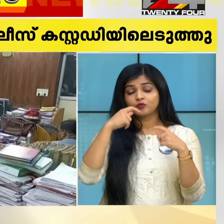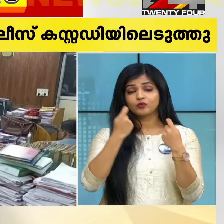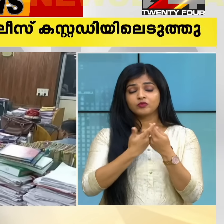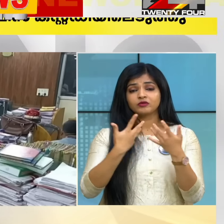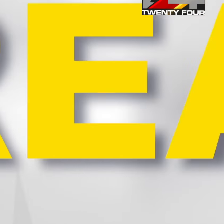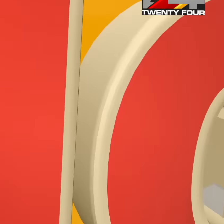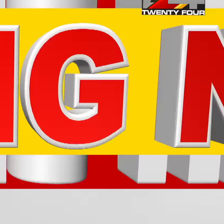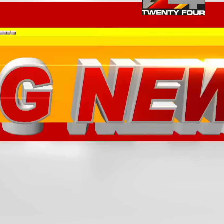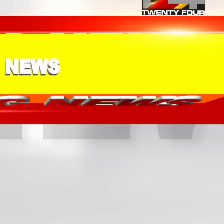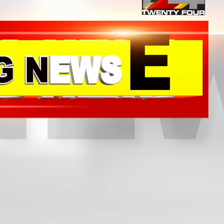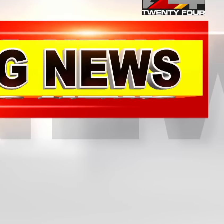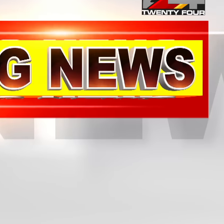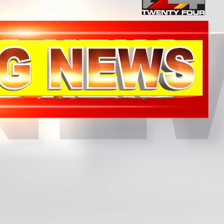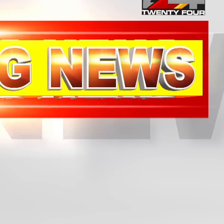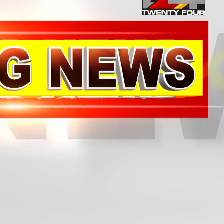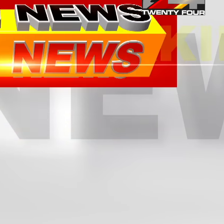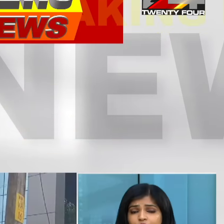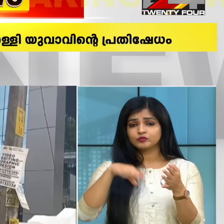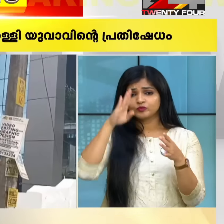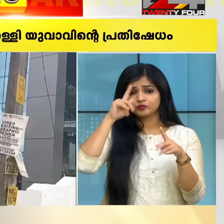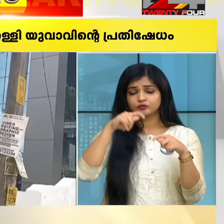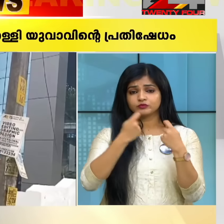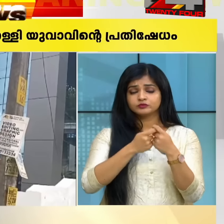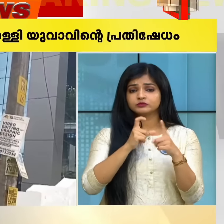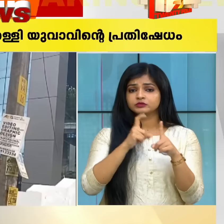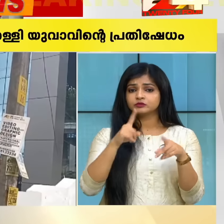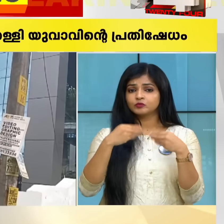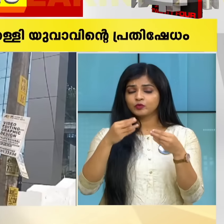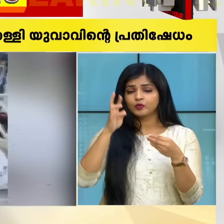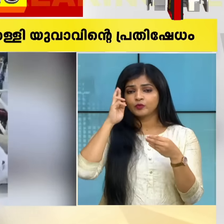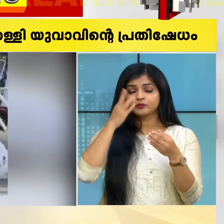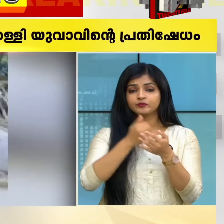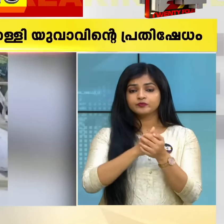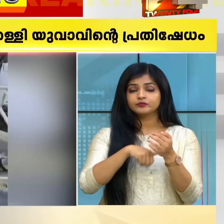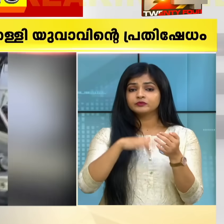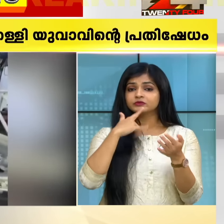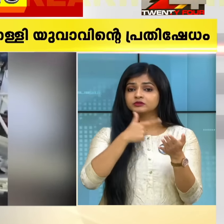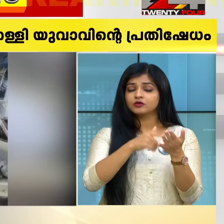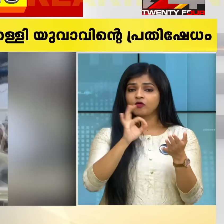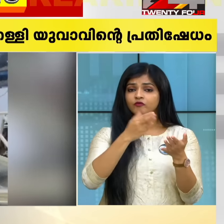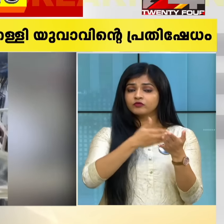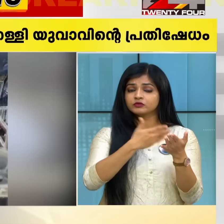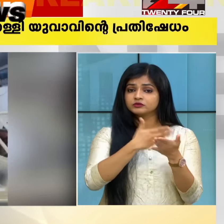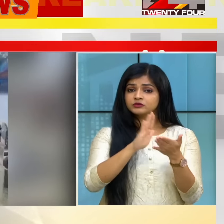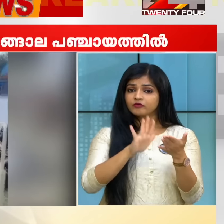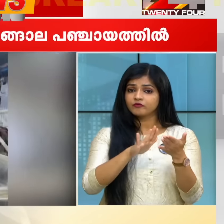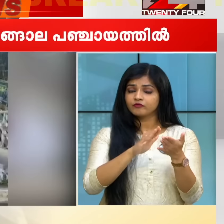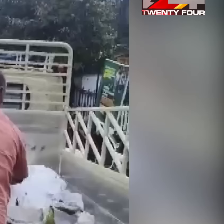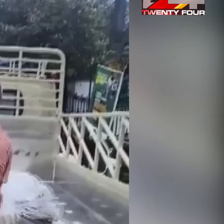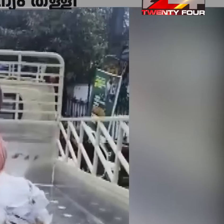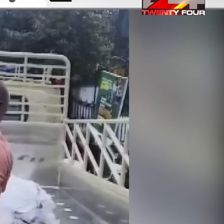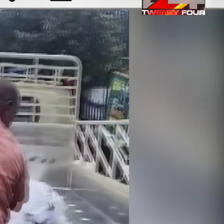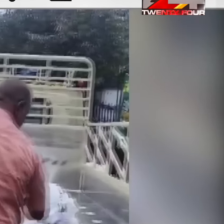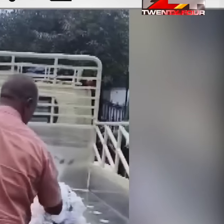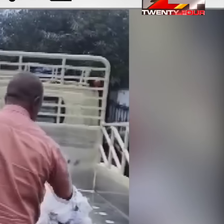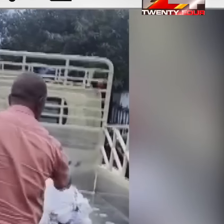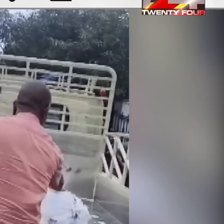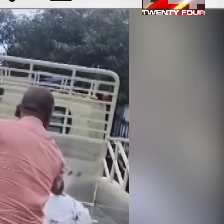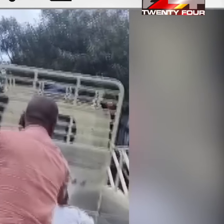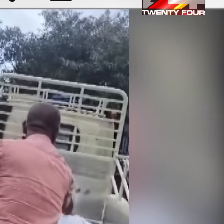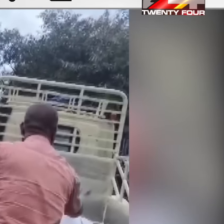കാണിച്ചായിരുന്നു, അതിനുശേഷം എടുത്തിട്ടുണ്ടാവും ഞങ്ങൾ കരുതുന്നത്. ഇപ്പൊ ഈ മാലിന്യം നീക്കി ഓഫീസിൽ ഇപ്പൊ കിടക്കണം. ഇപ്പൊ തൊണ്ടി മുതൽ ഞങ്ങൾക്ക് അറിയില്ലല്ലോ